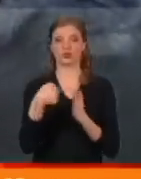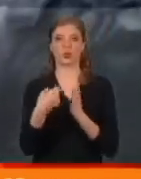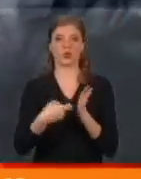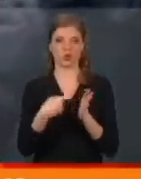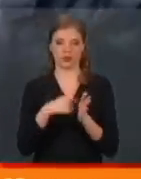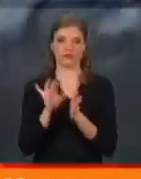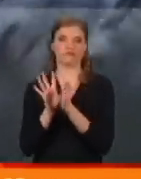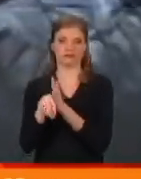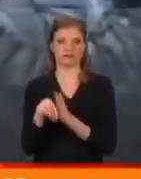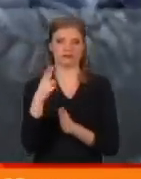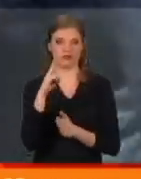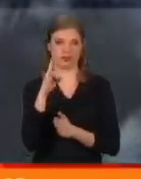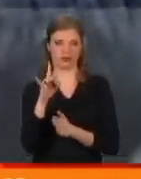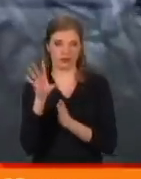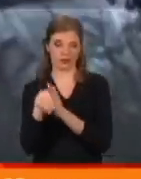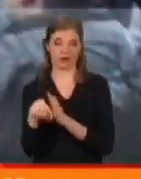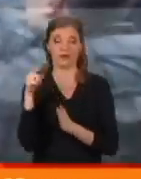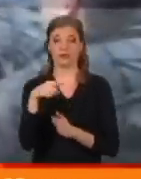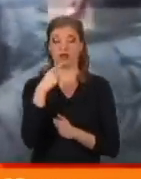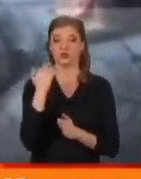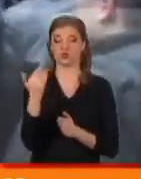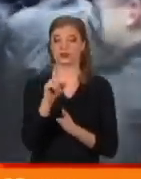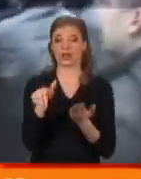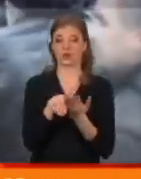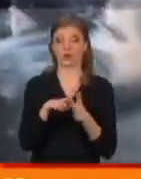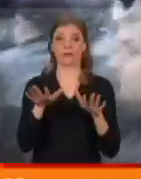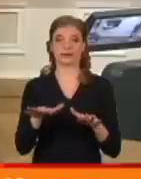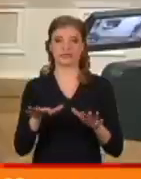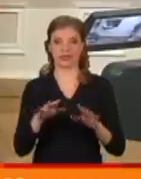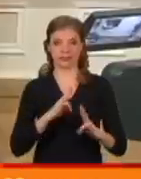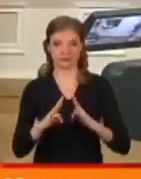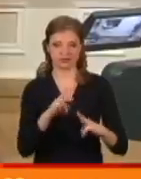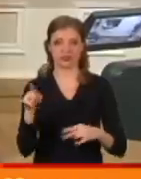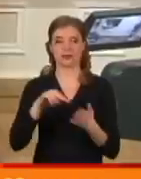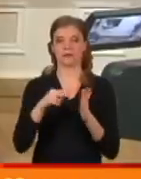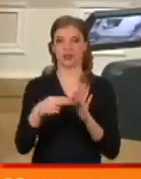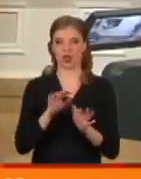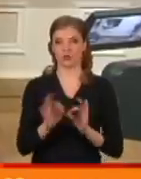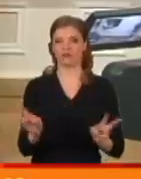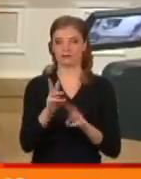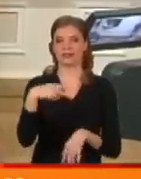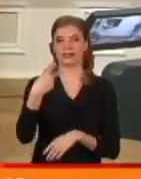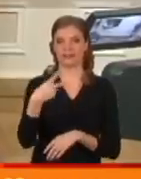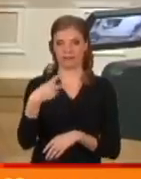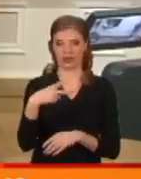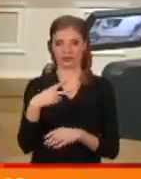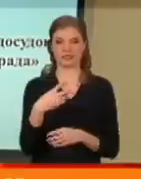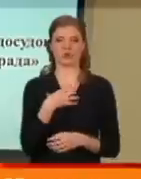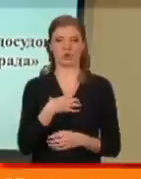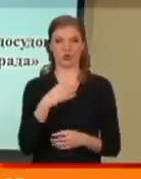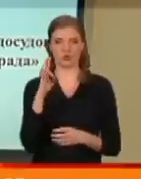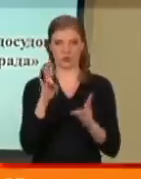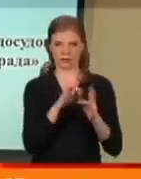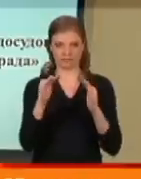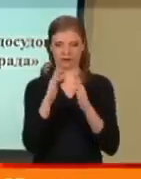пристав до лав тамтешніх спецслужб. У СБУ кажуть, за допомогою місцевих провокаторів він планував підпалити 20 культових споруд по